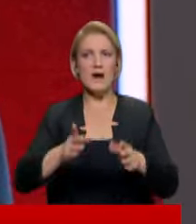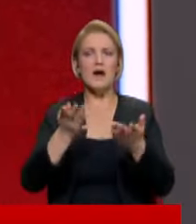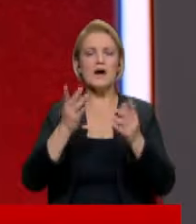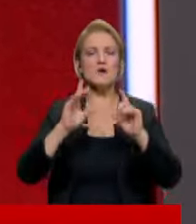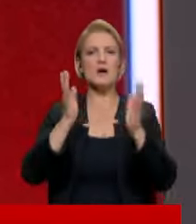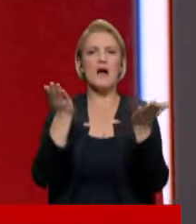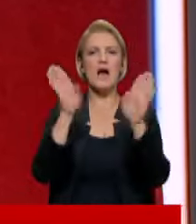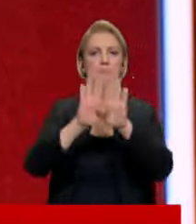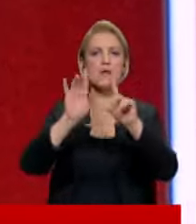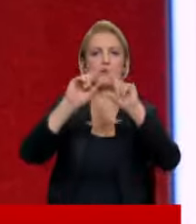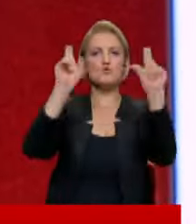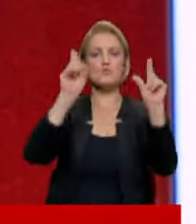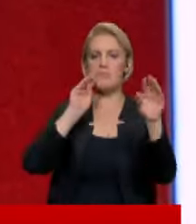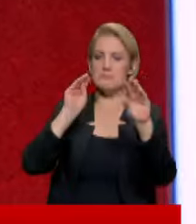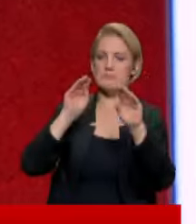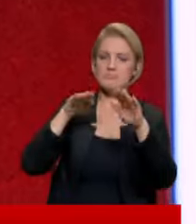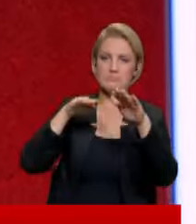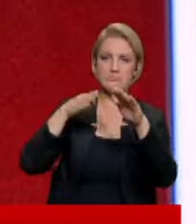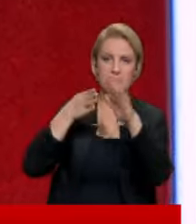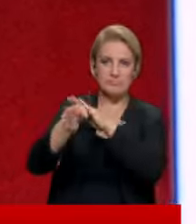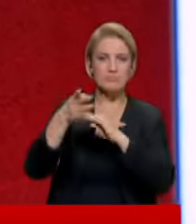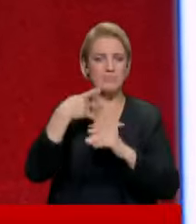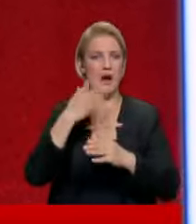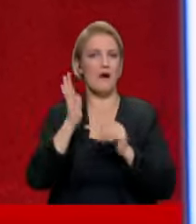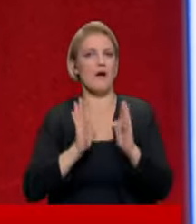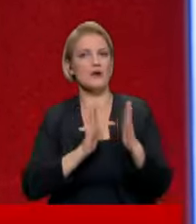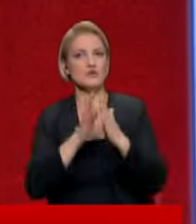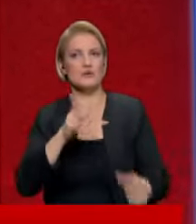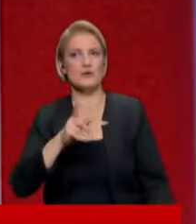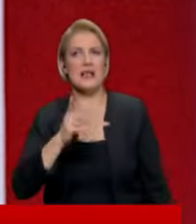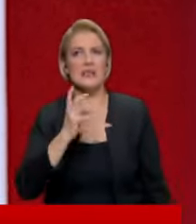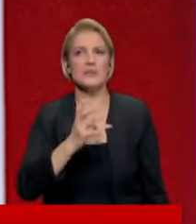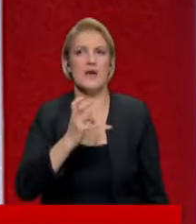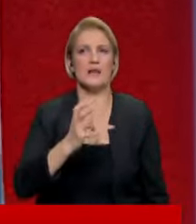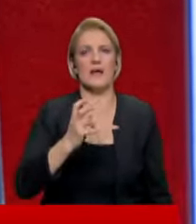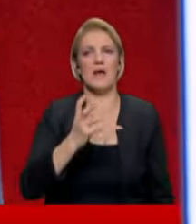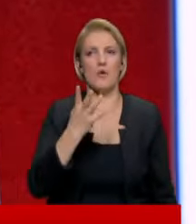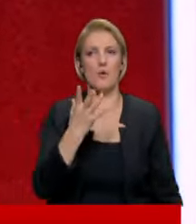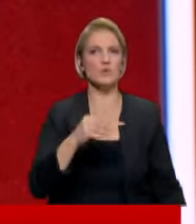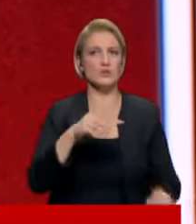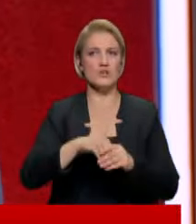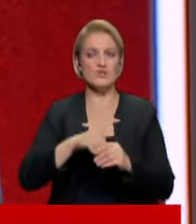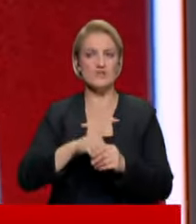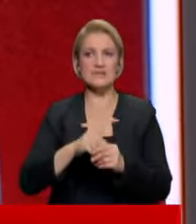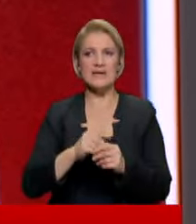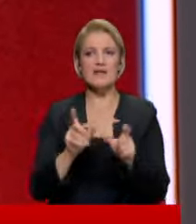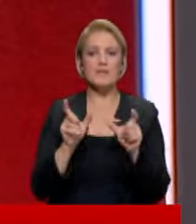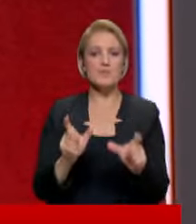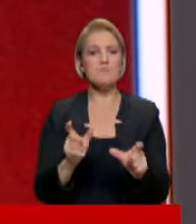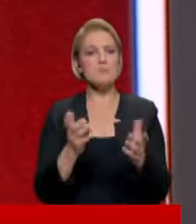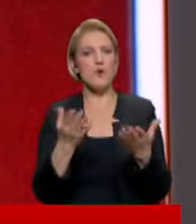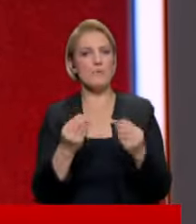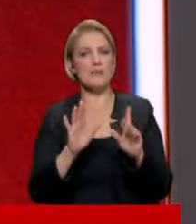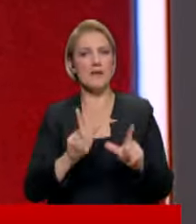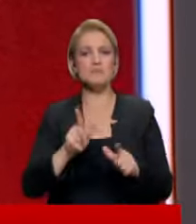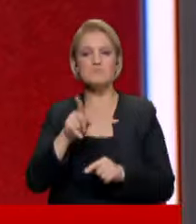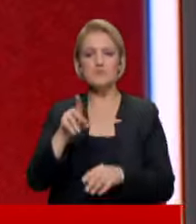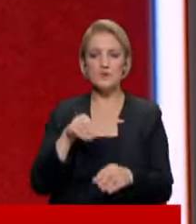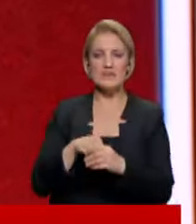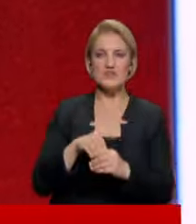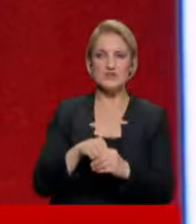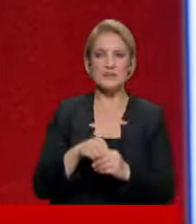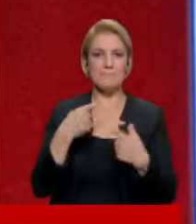koyulması karşıyız ancak ağır suç işleyen çocuk tehlike hali olduğu için de tedbirler uygulanmalı bunun